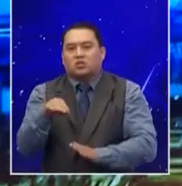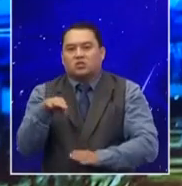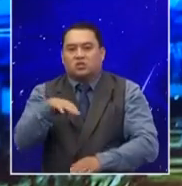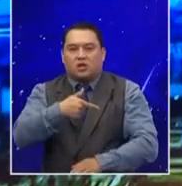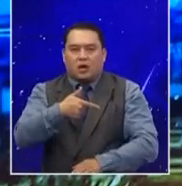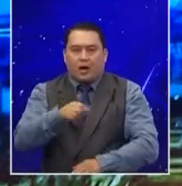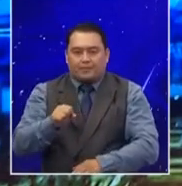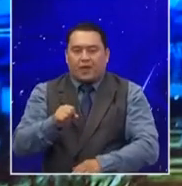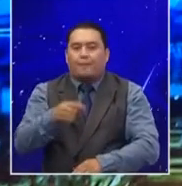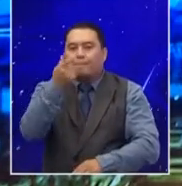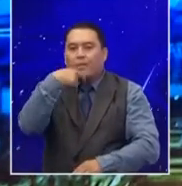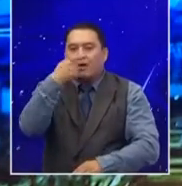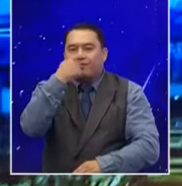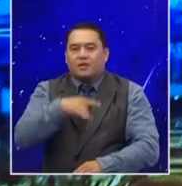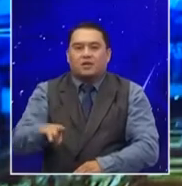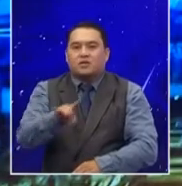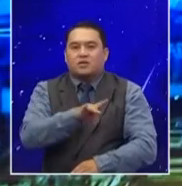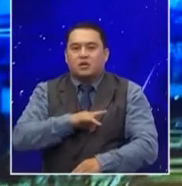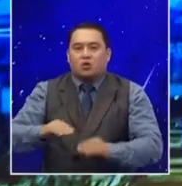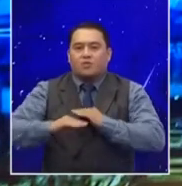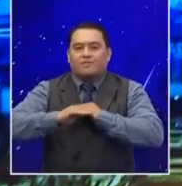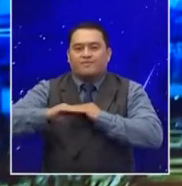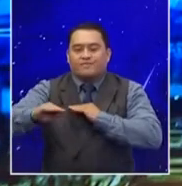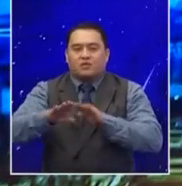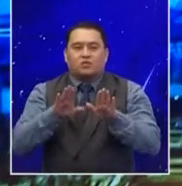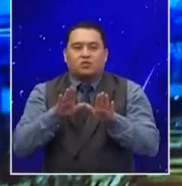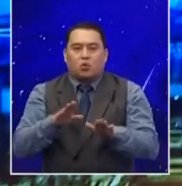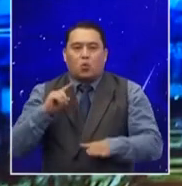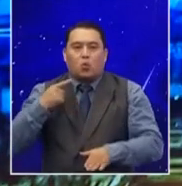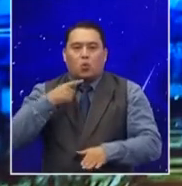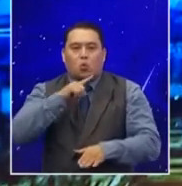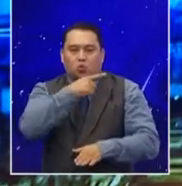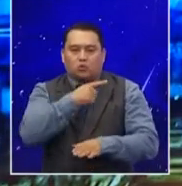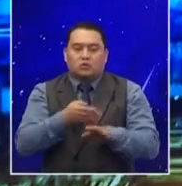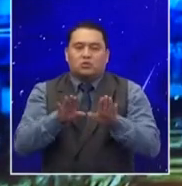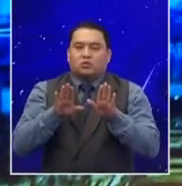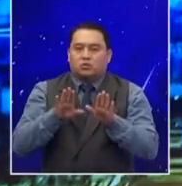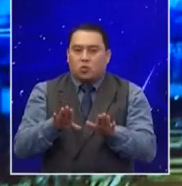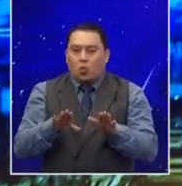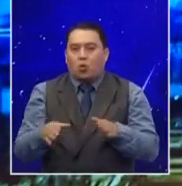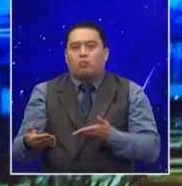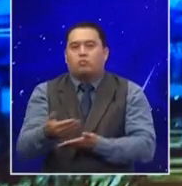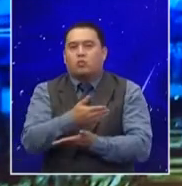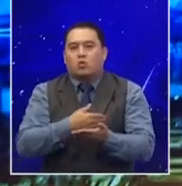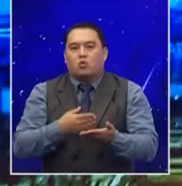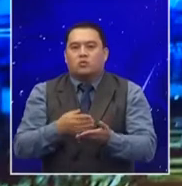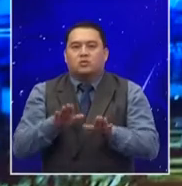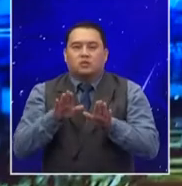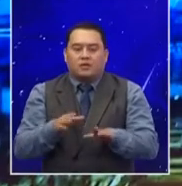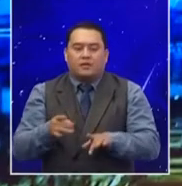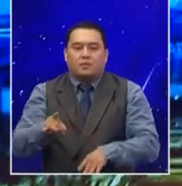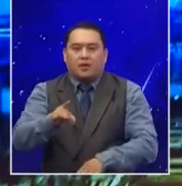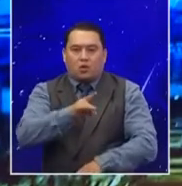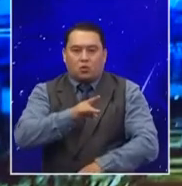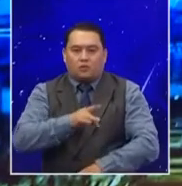гектаров. Панфиловский район – один из флагманов по выращиванию янтарного зерна в ЖТСУ. Больше трети всех угодий возделывают именно в